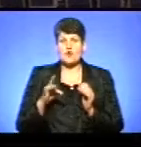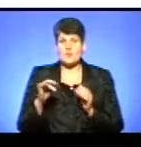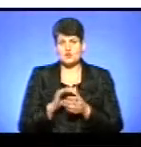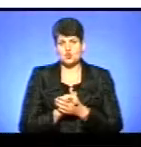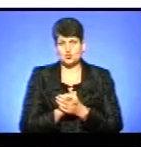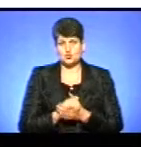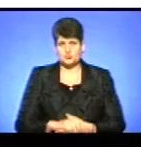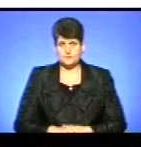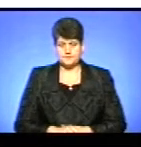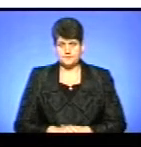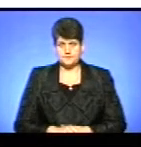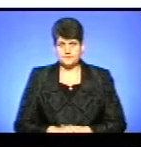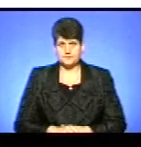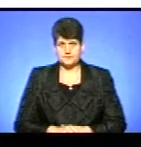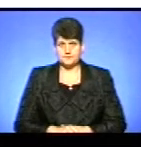Союзу.